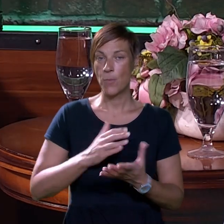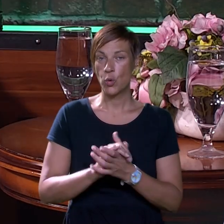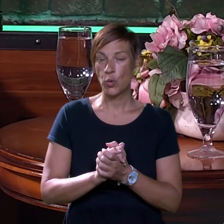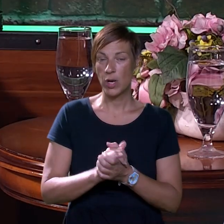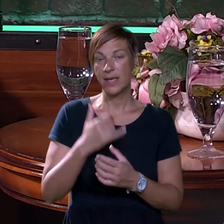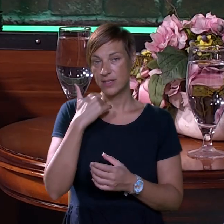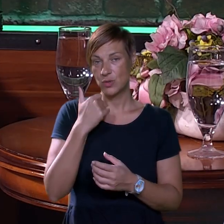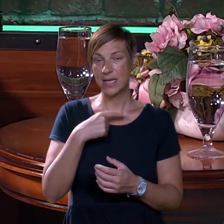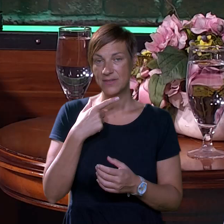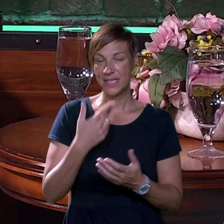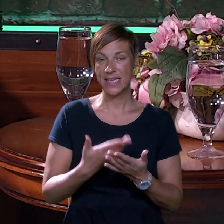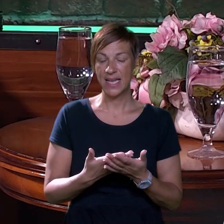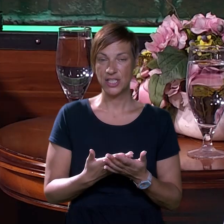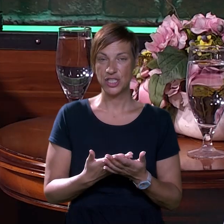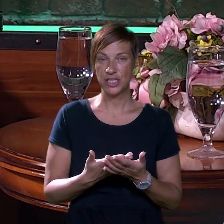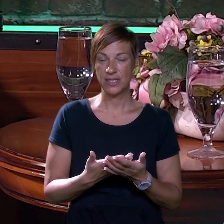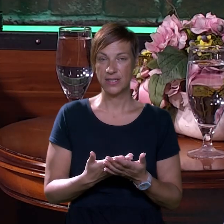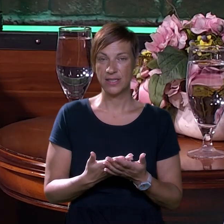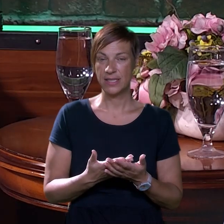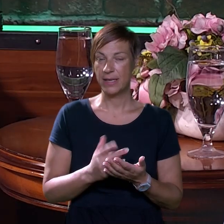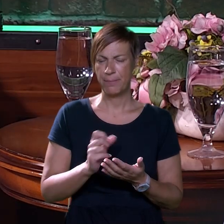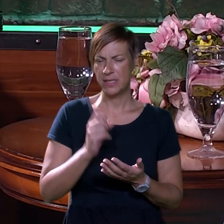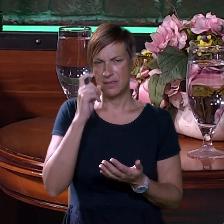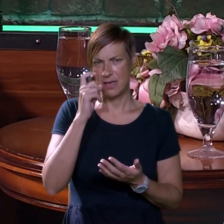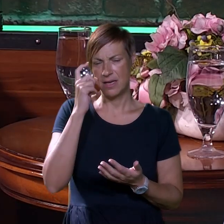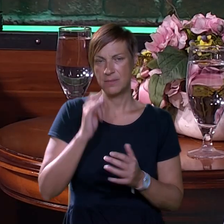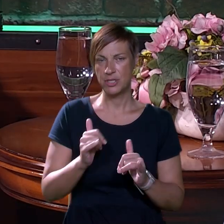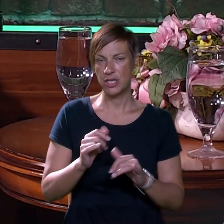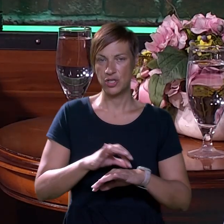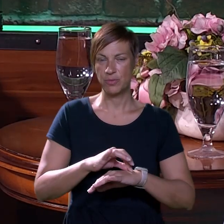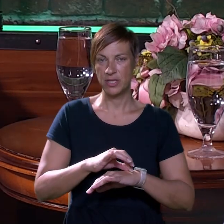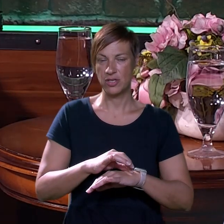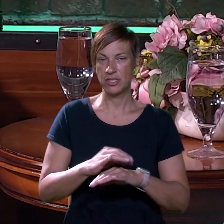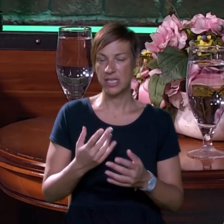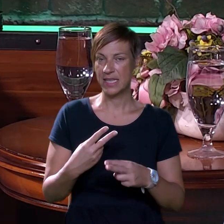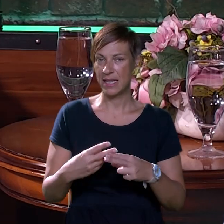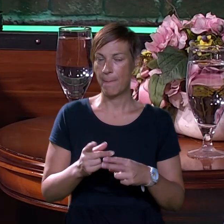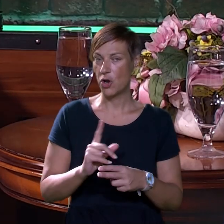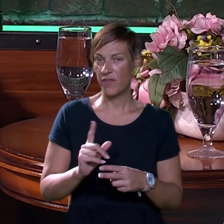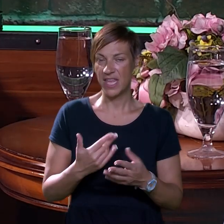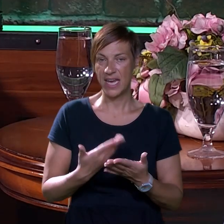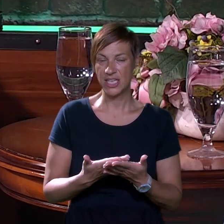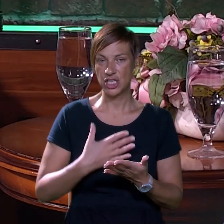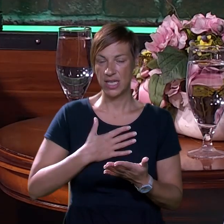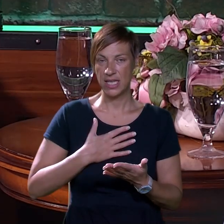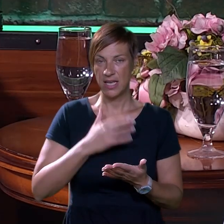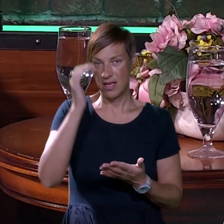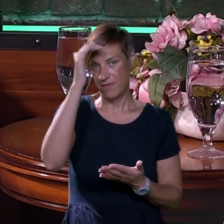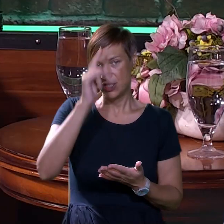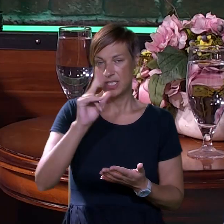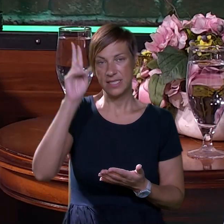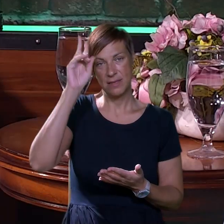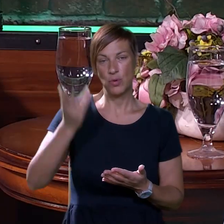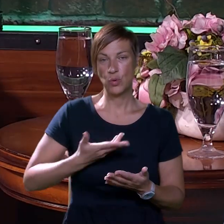moju kolegicu nazvati i reći bez da tog trena razmišljam hoće li mi doktorica dati bolovanje, neće li. Ja ti večeras